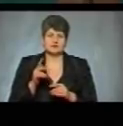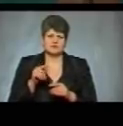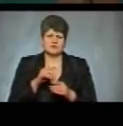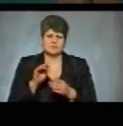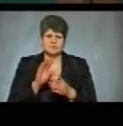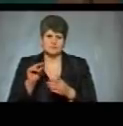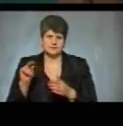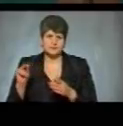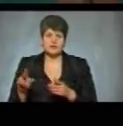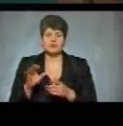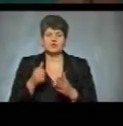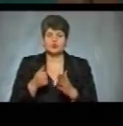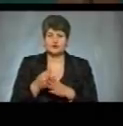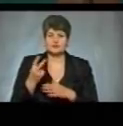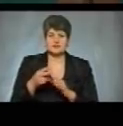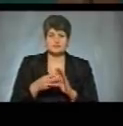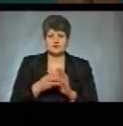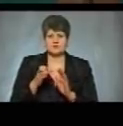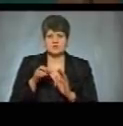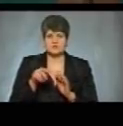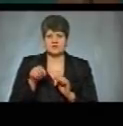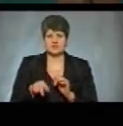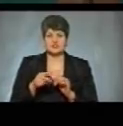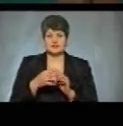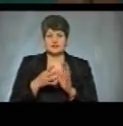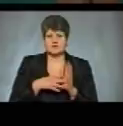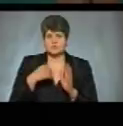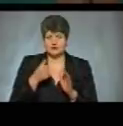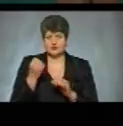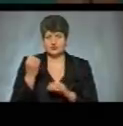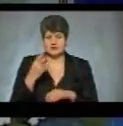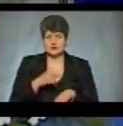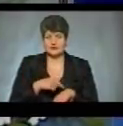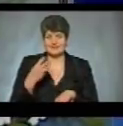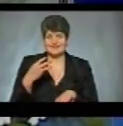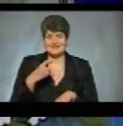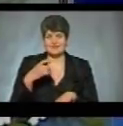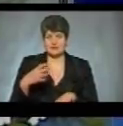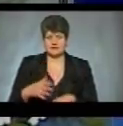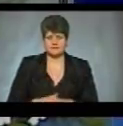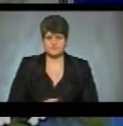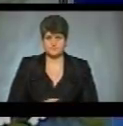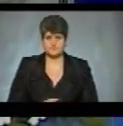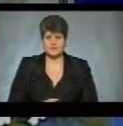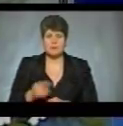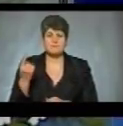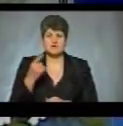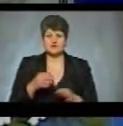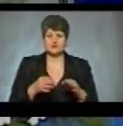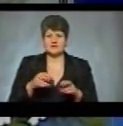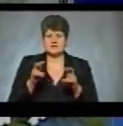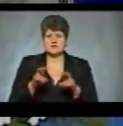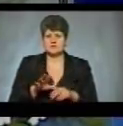12082-1018-45 від 36-18 року до 28 січня 2019 року на 14:30. Перше судове засідання у цій